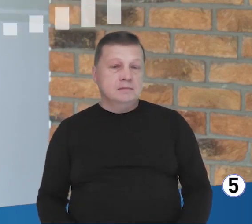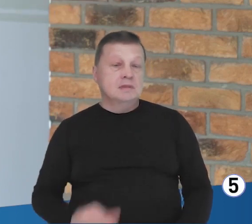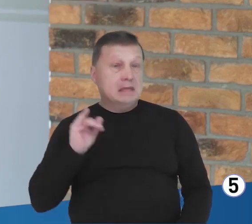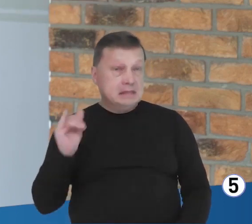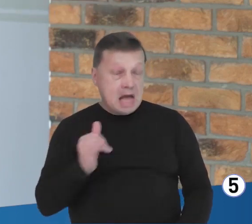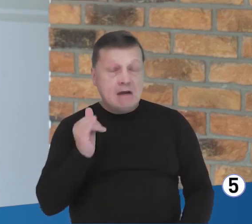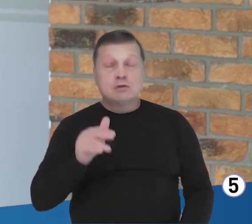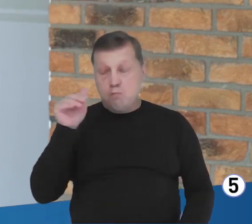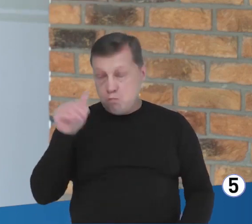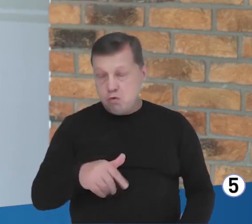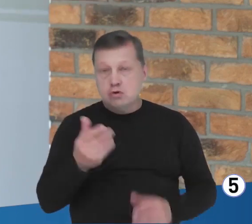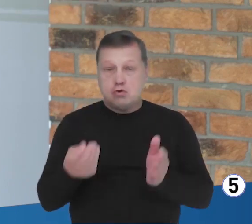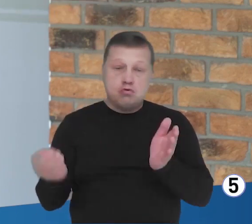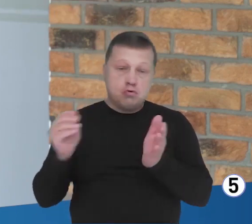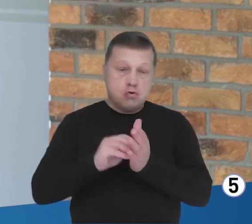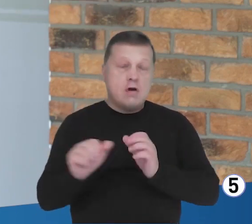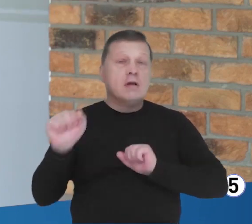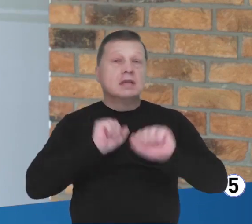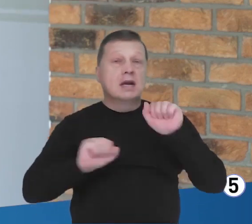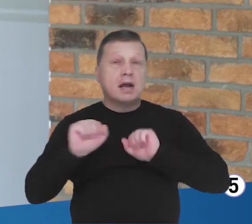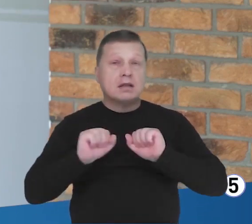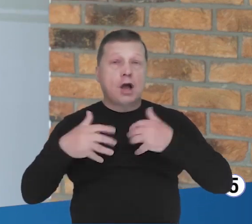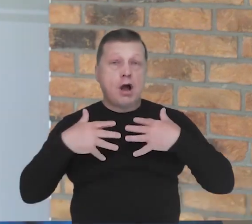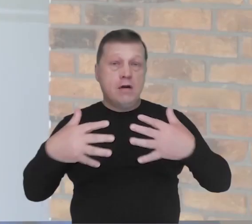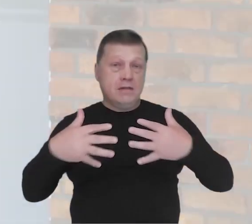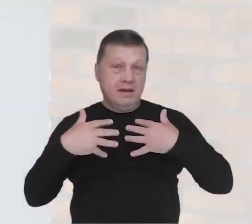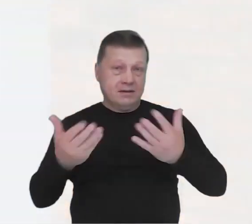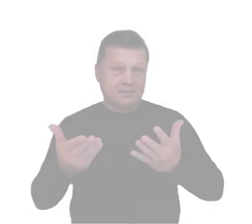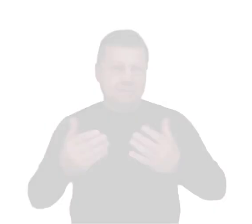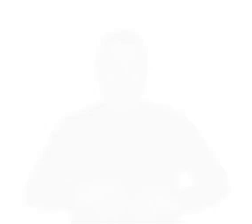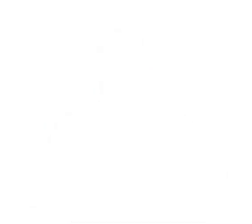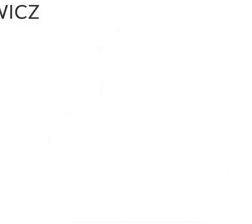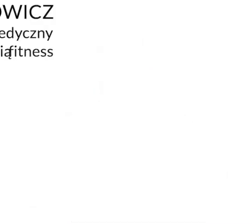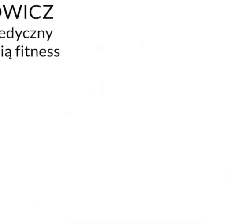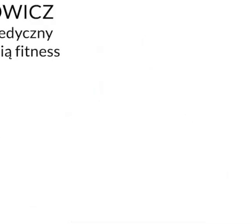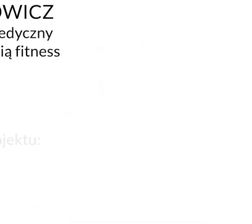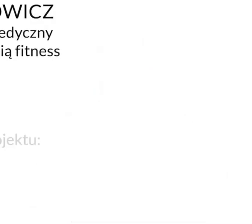Zawsze możesz jeszcze dodatkowo wykonać trening oddechowy.